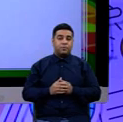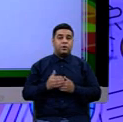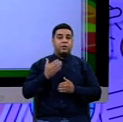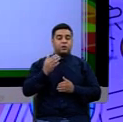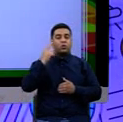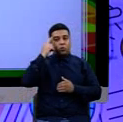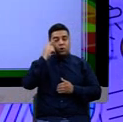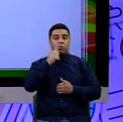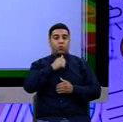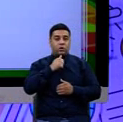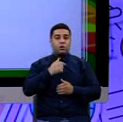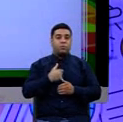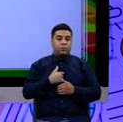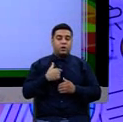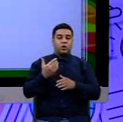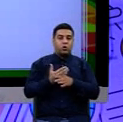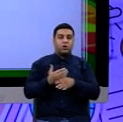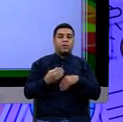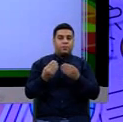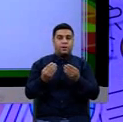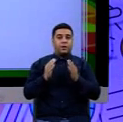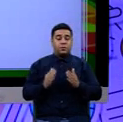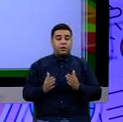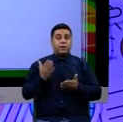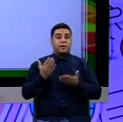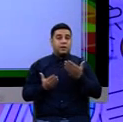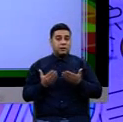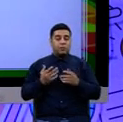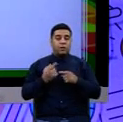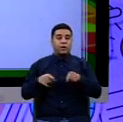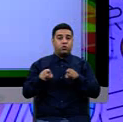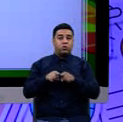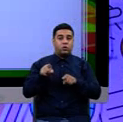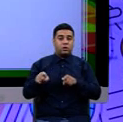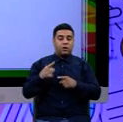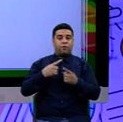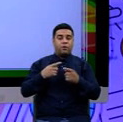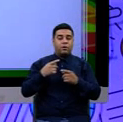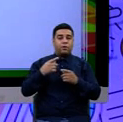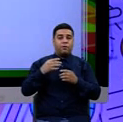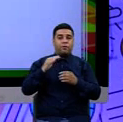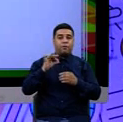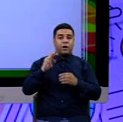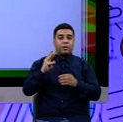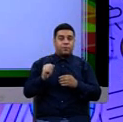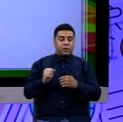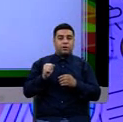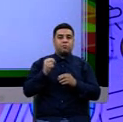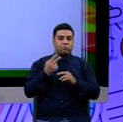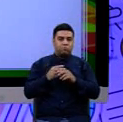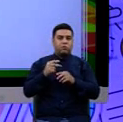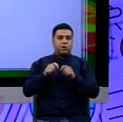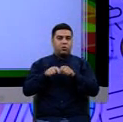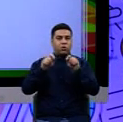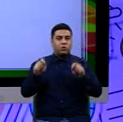siz o'ylab turing, ungacha esa men yordam beraman. Agar mana shunday firmalardan tashkil